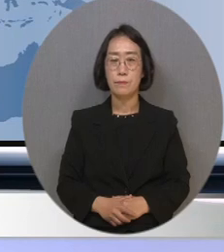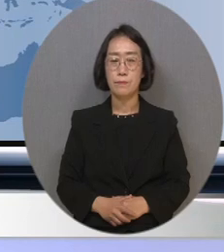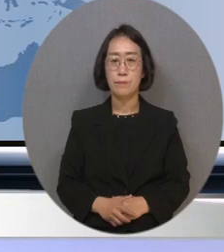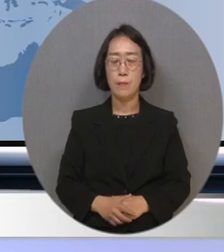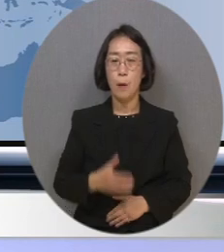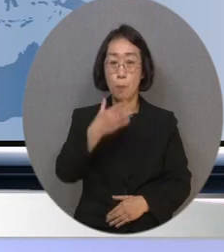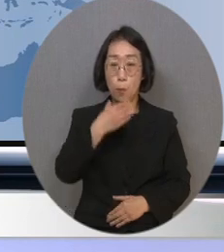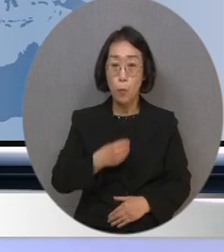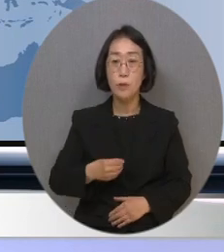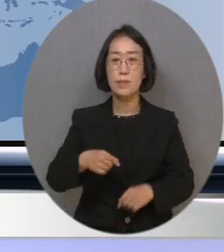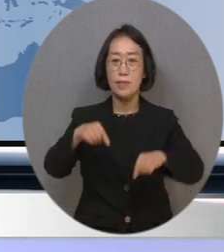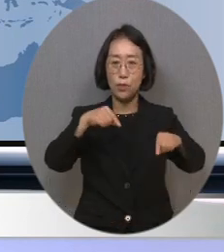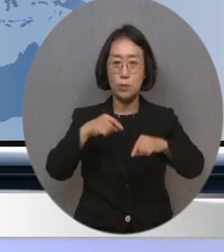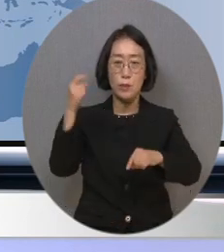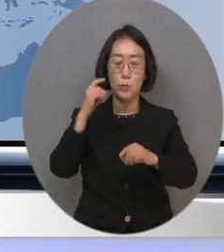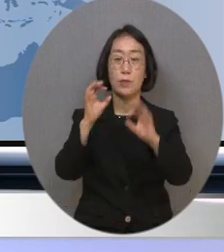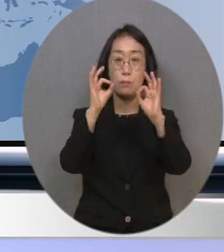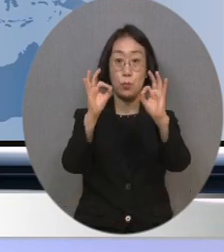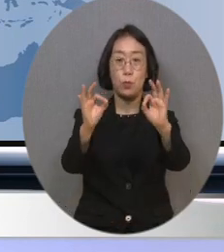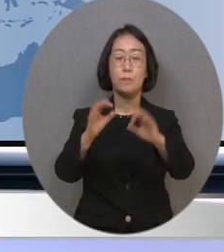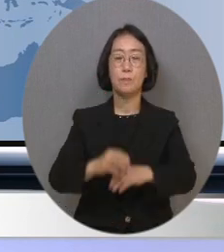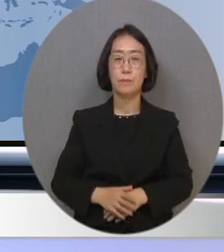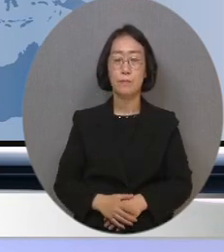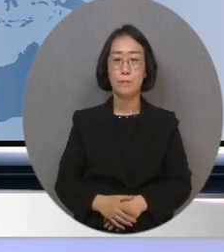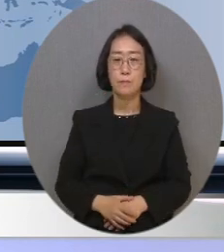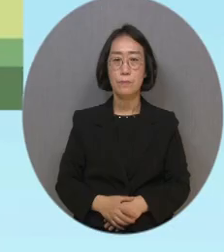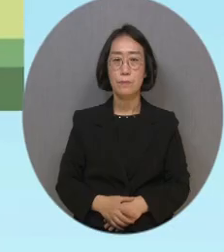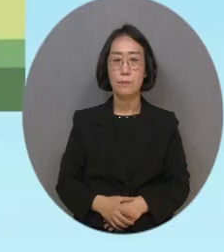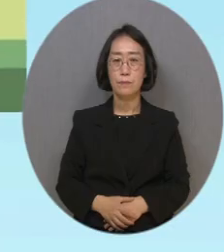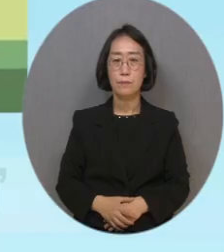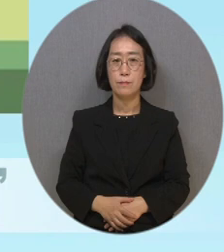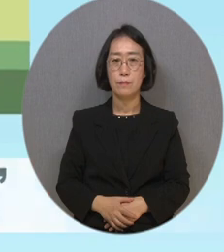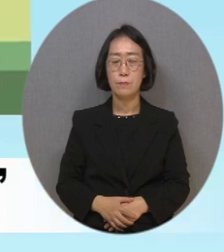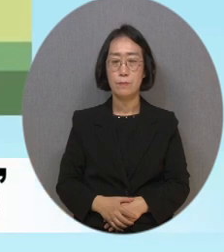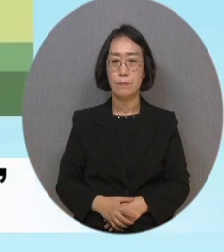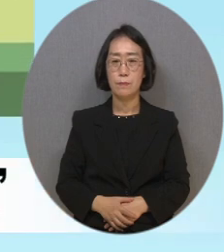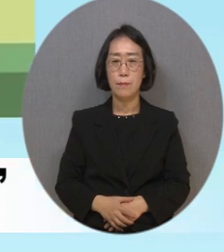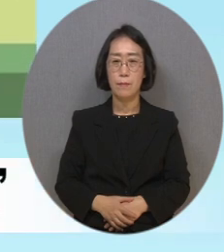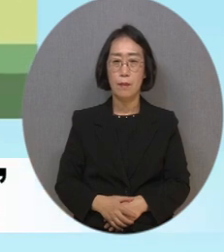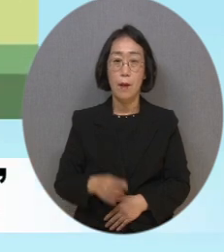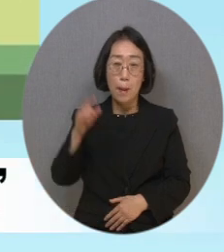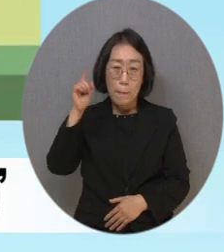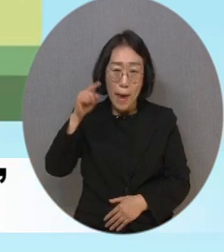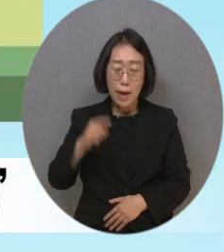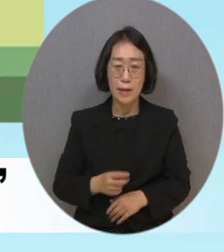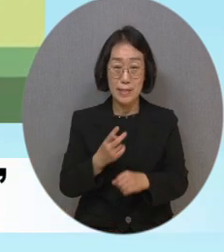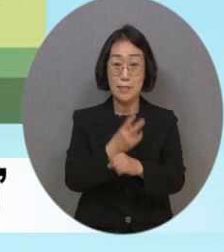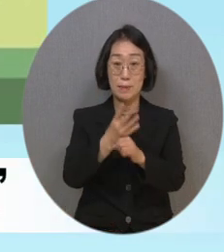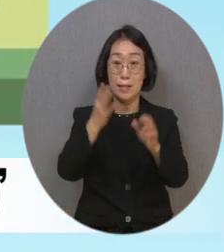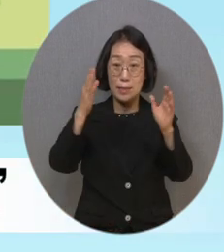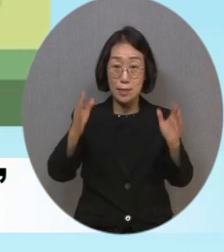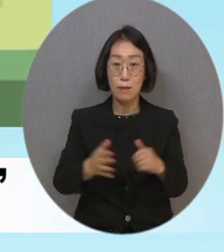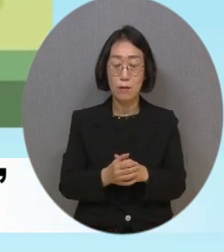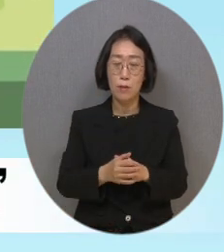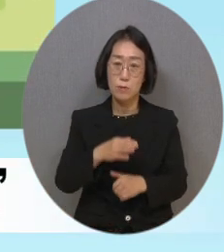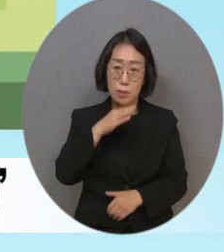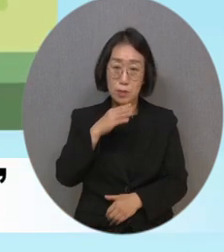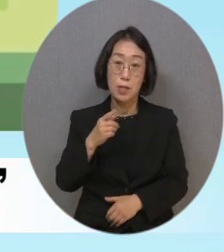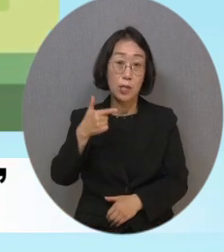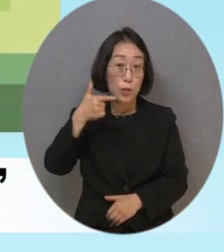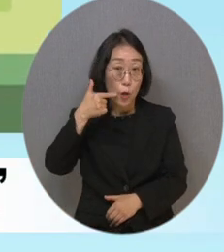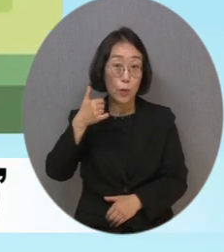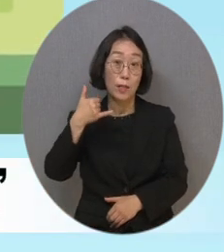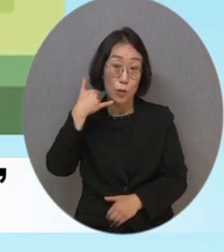이어서 복직의 정책 소식 만나보겠습니다 365일 24시간 실시간으로 전화